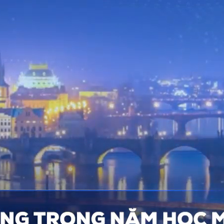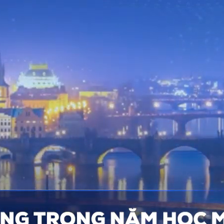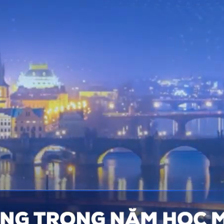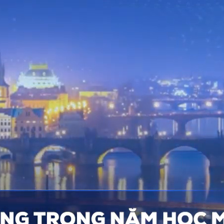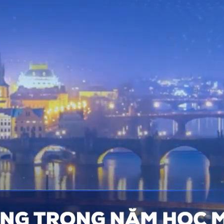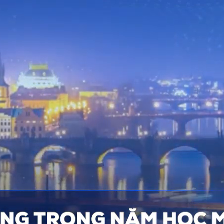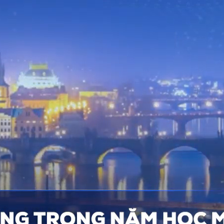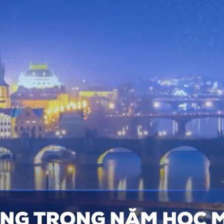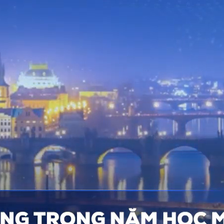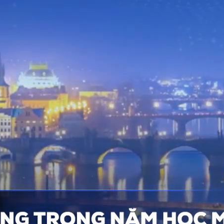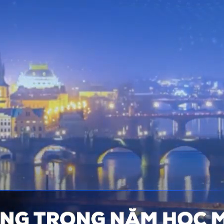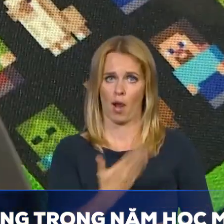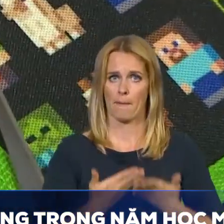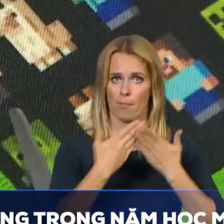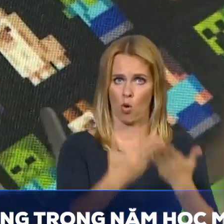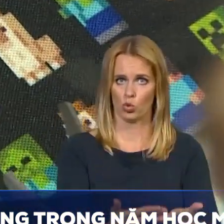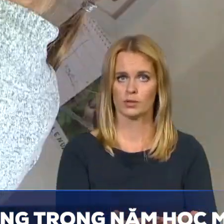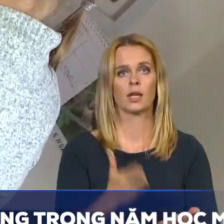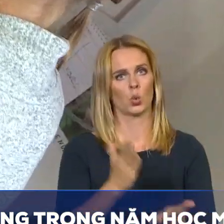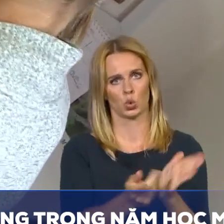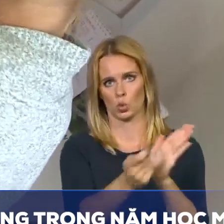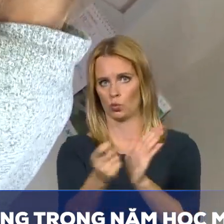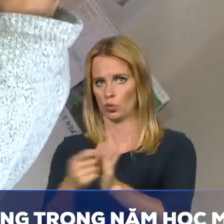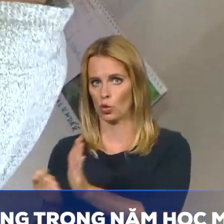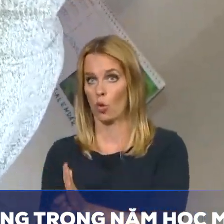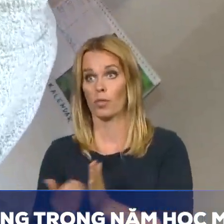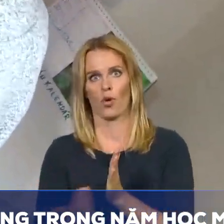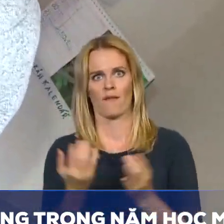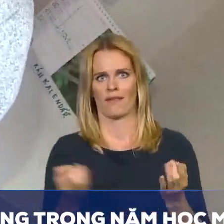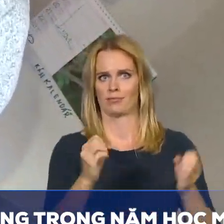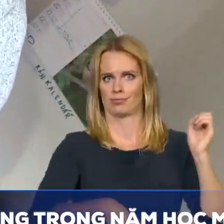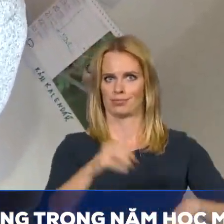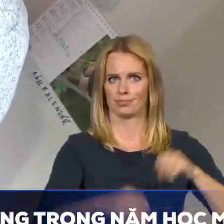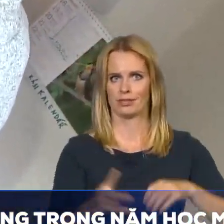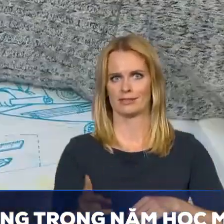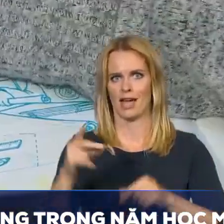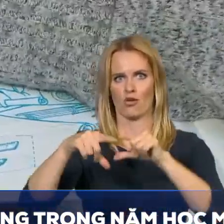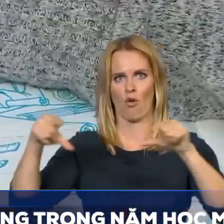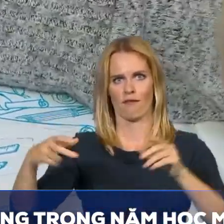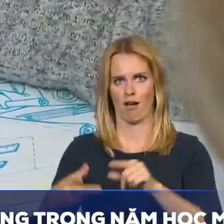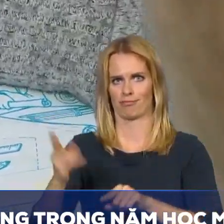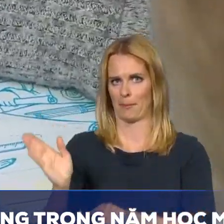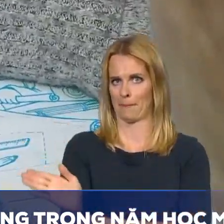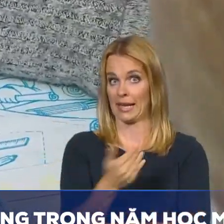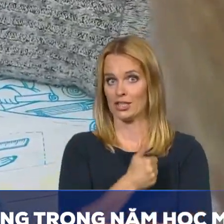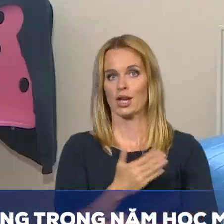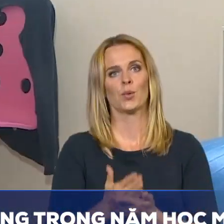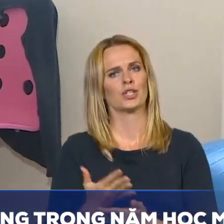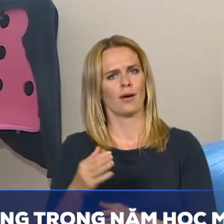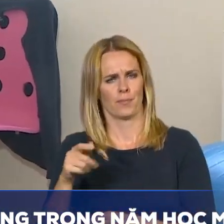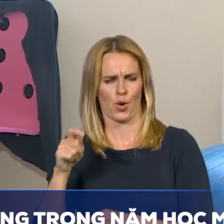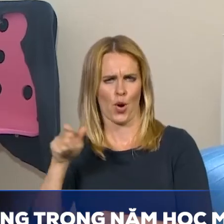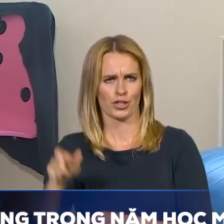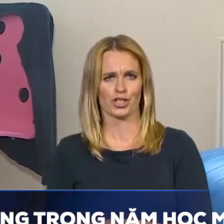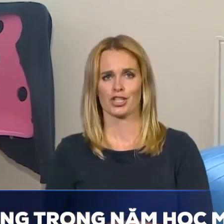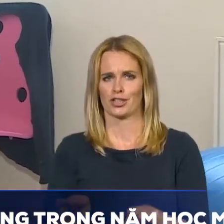tiêu theo như phân tích của công ty jas năm nay các bậc phụ huynh tại Cộng Hòa Séc sẽ